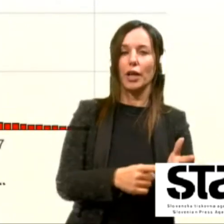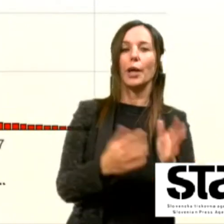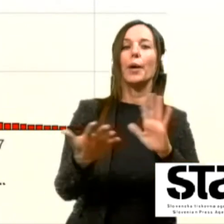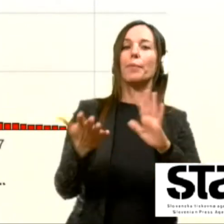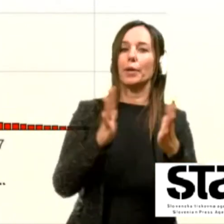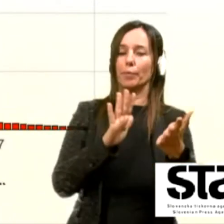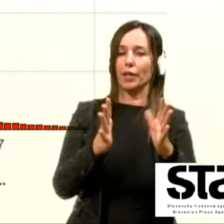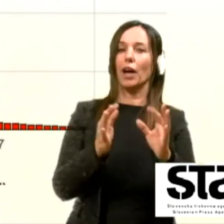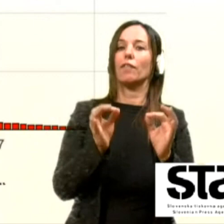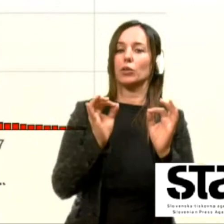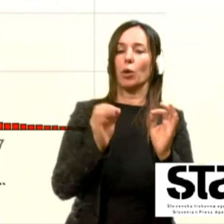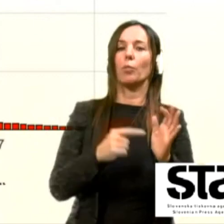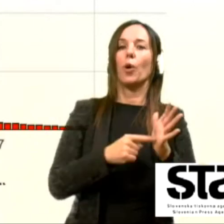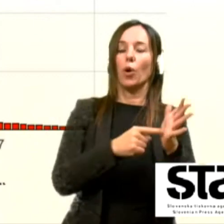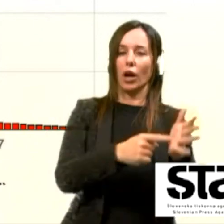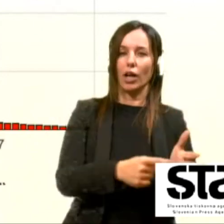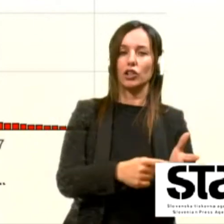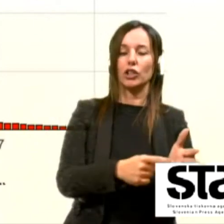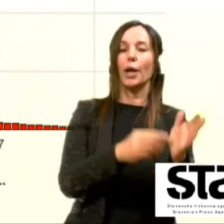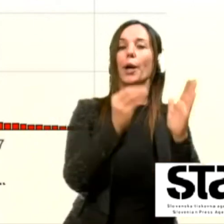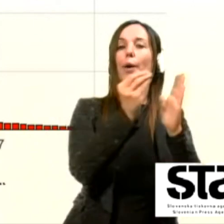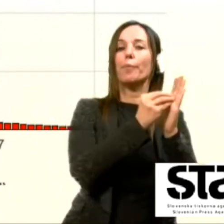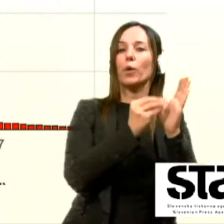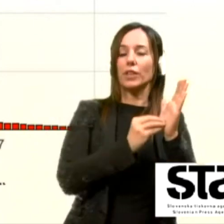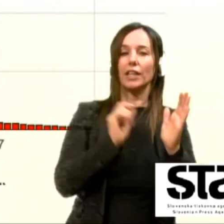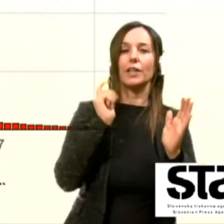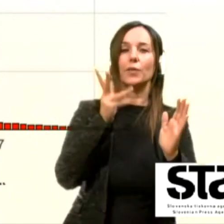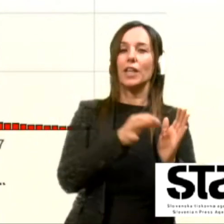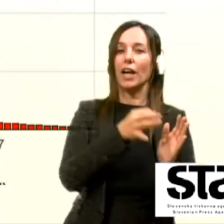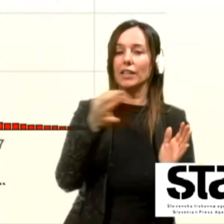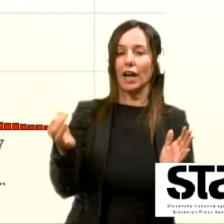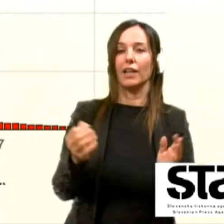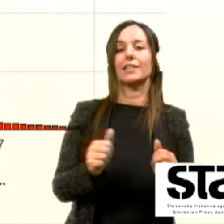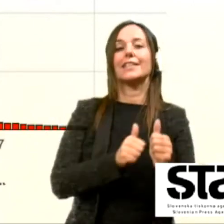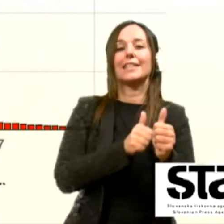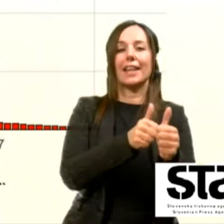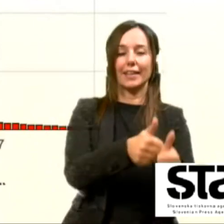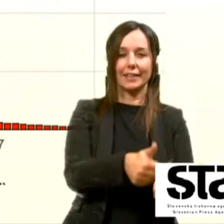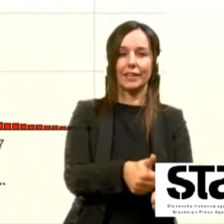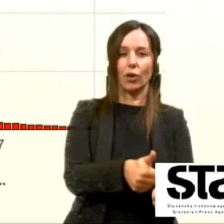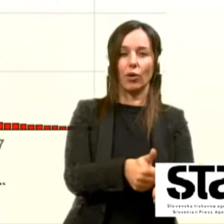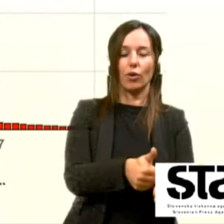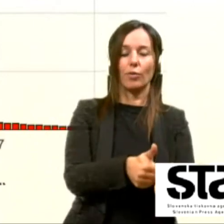dobro, vsakodnevni podatki resnično sledijo